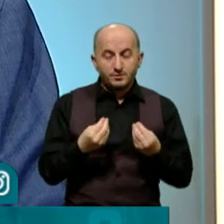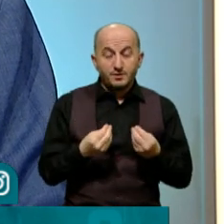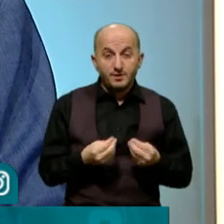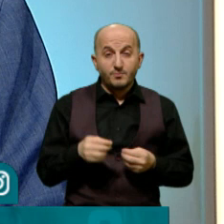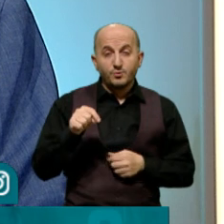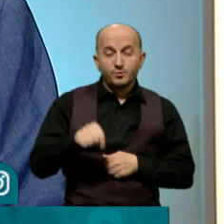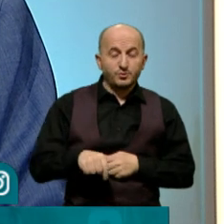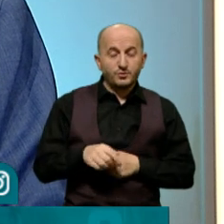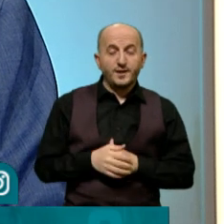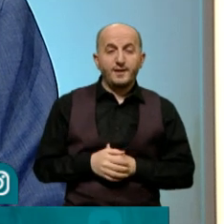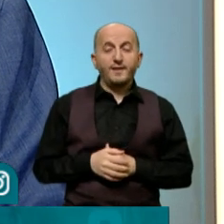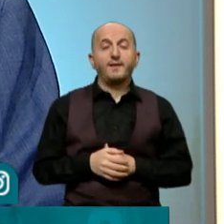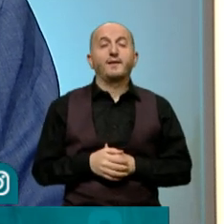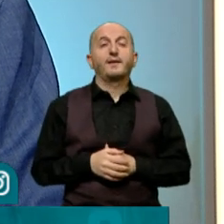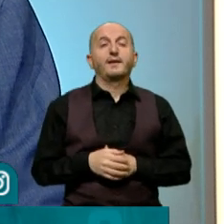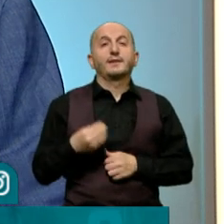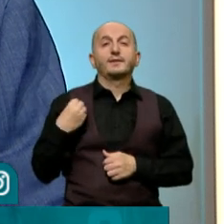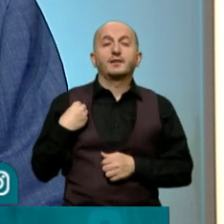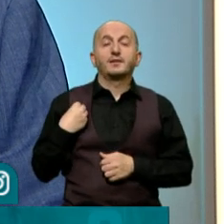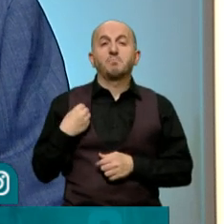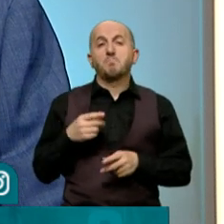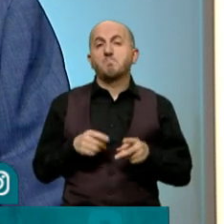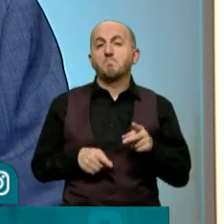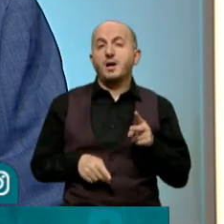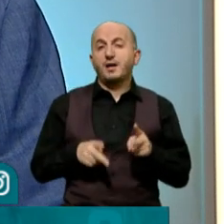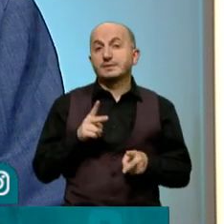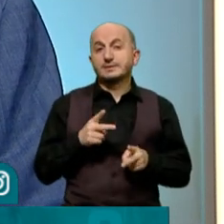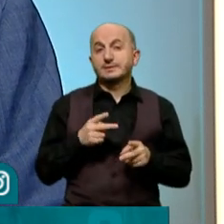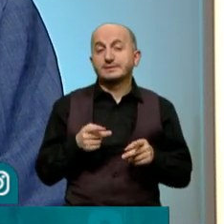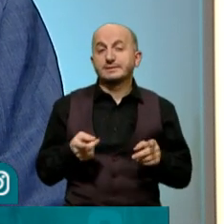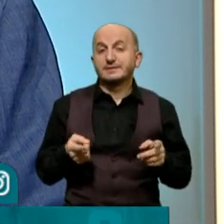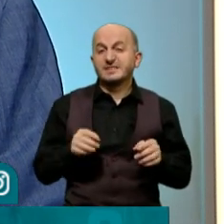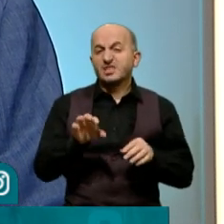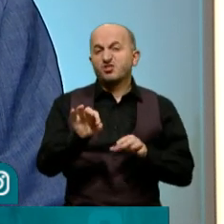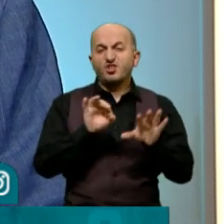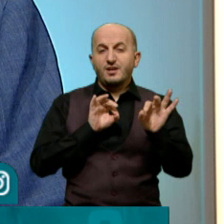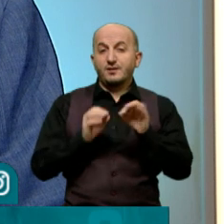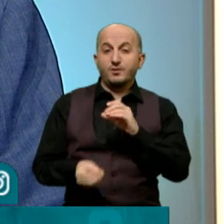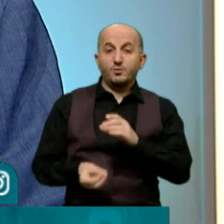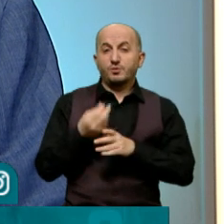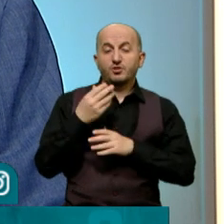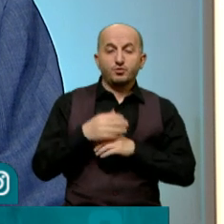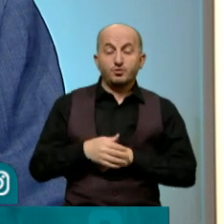Yalnız günümüzde yeni bir takım alternatifler de ortaya çıkıyor. Yani daha